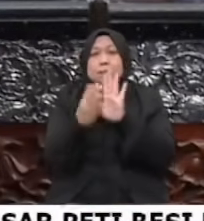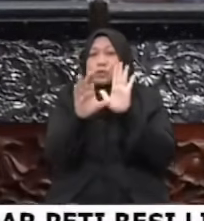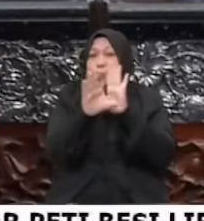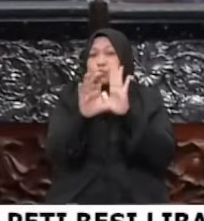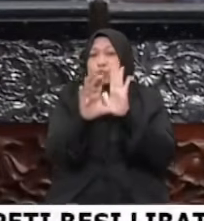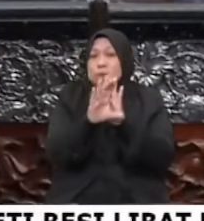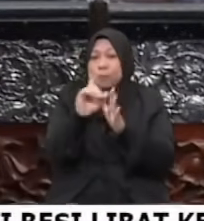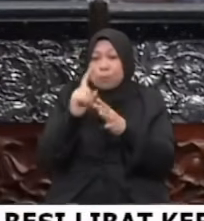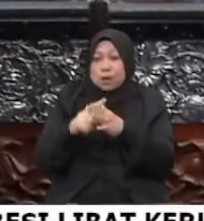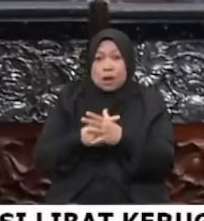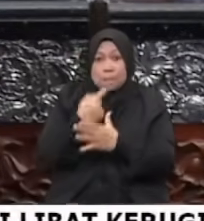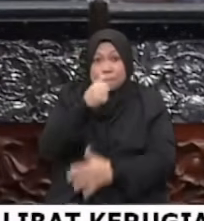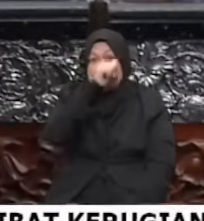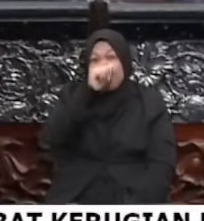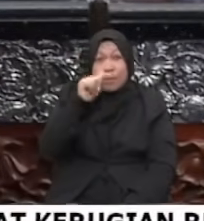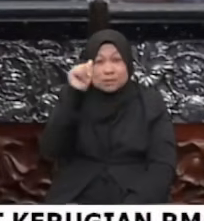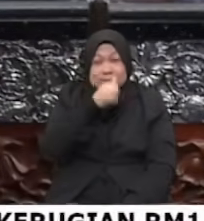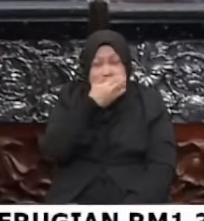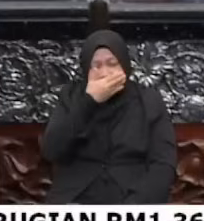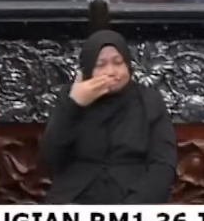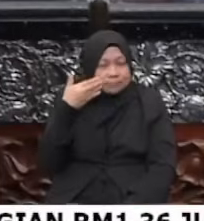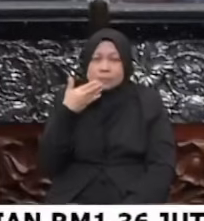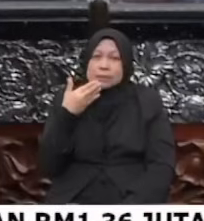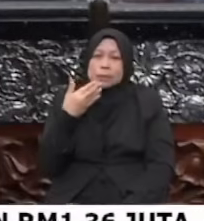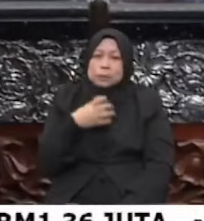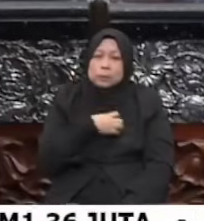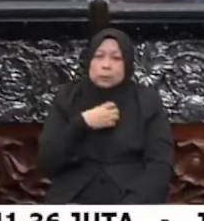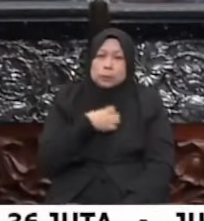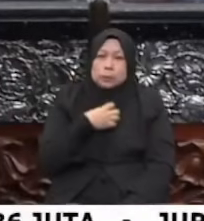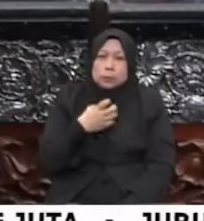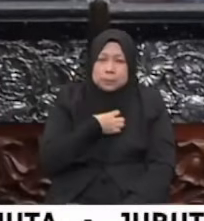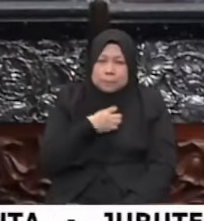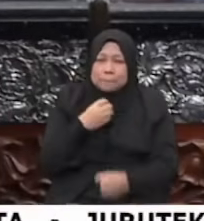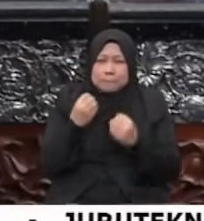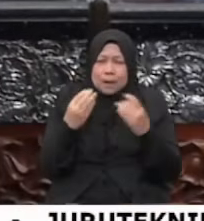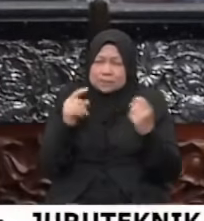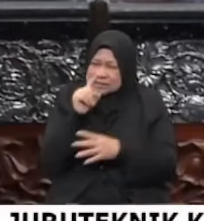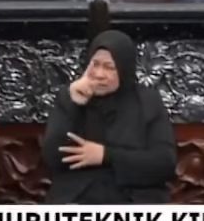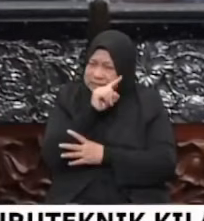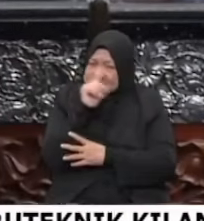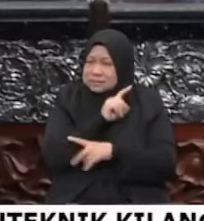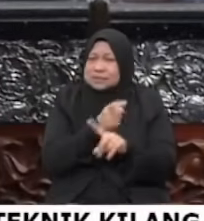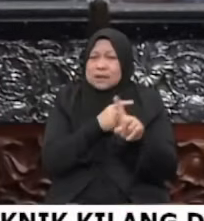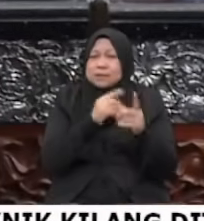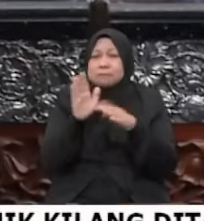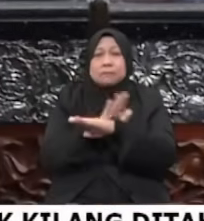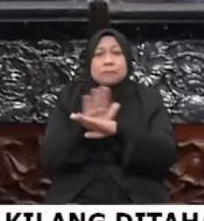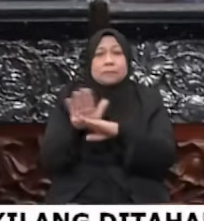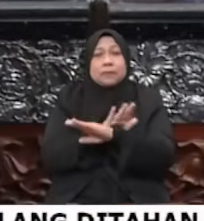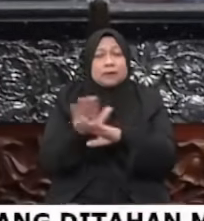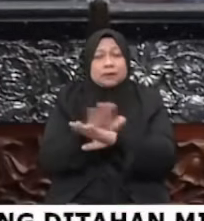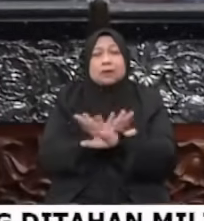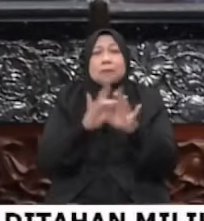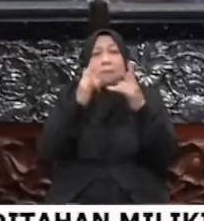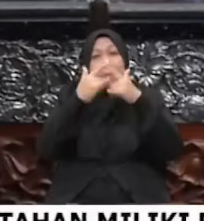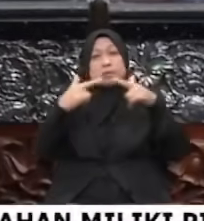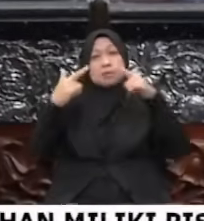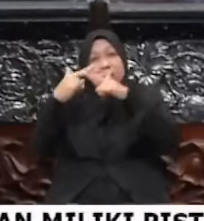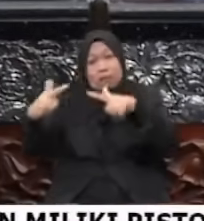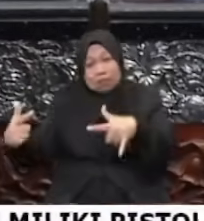contohnya pada bulan puasa Ini sendiri rungutan yang amat ketara daripada peniaga-peniaga bazar